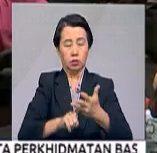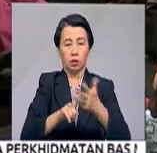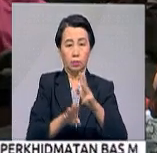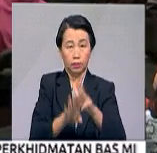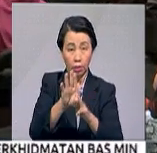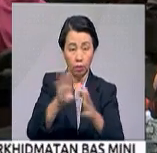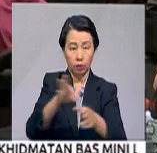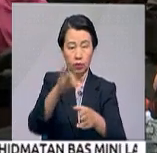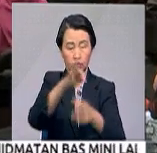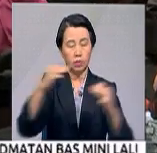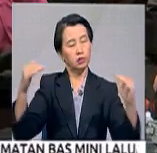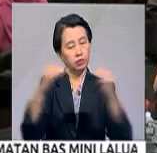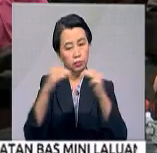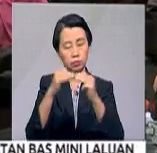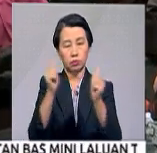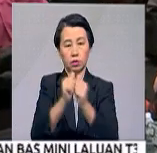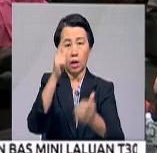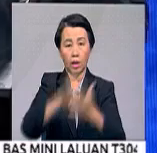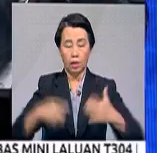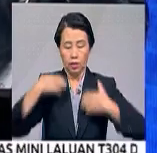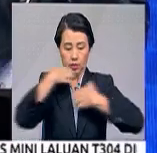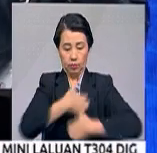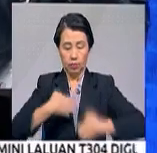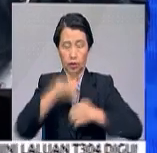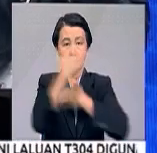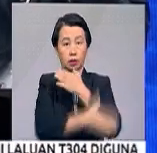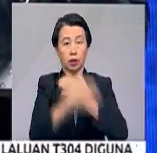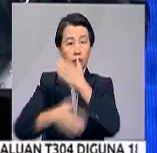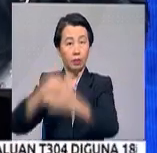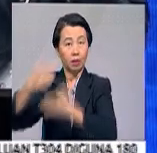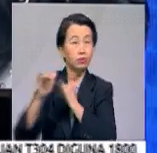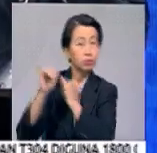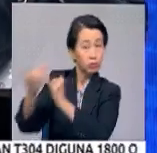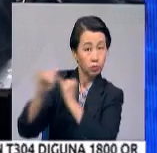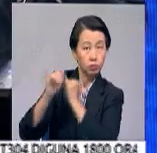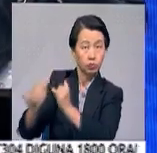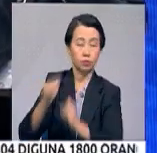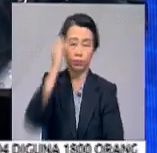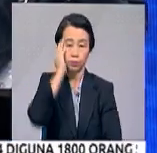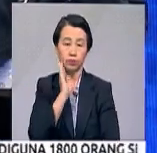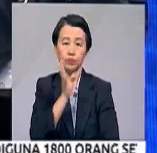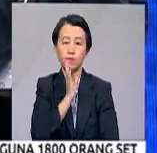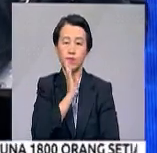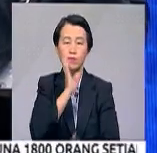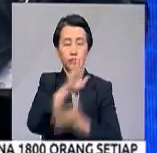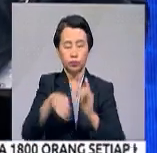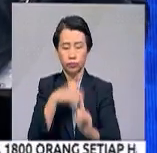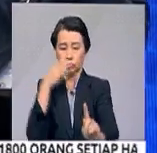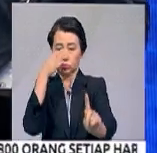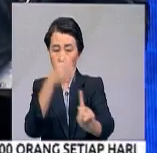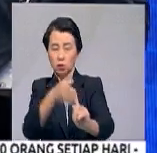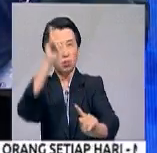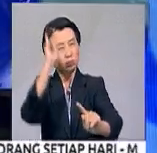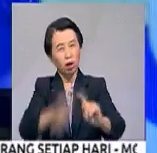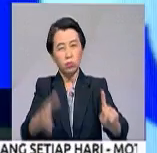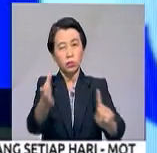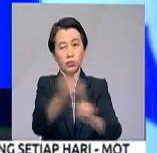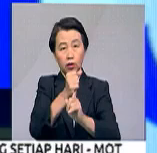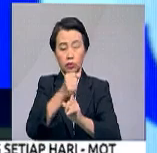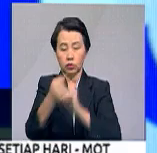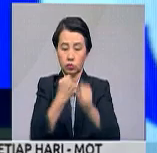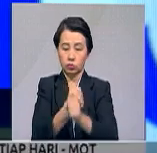rohani yang setara dengan apa yang dinikmati oleh negara maju lain. Tambah Tun Dr. Mahathir, beberapa sasaran tidak dapat dicapai